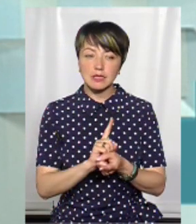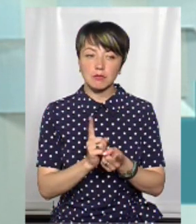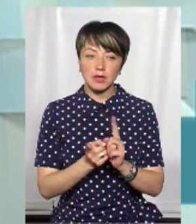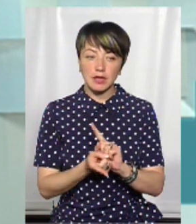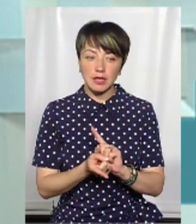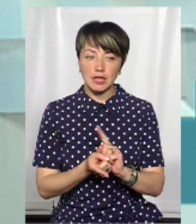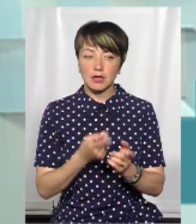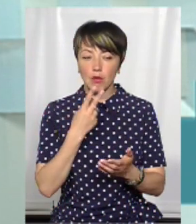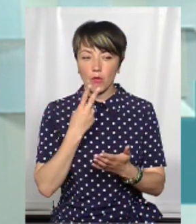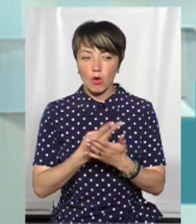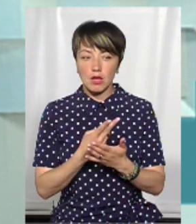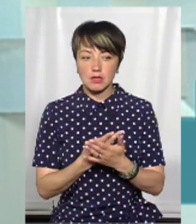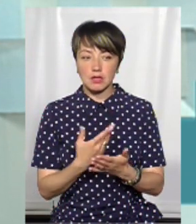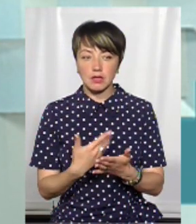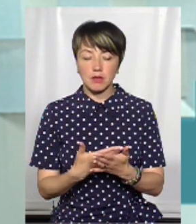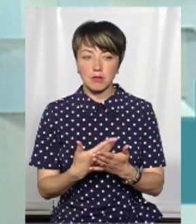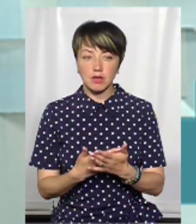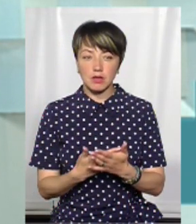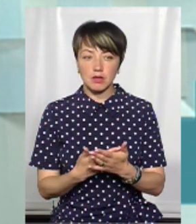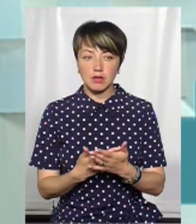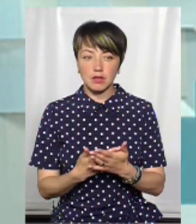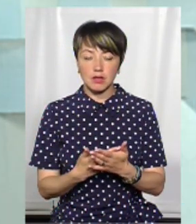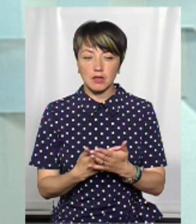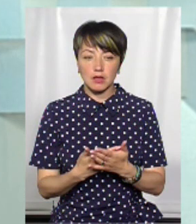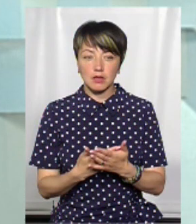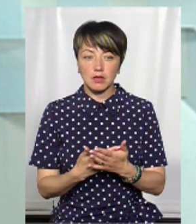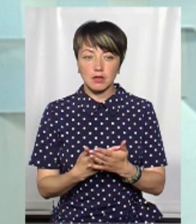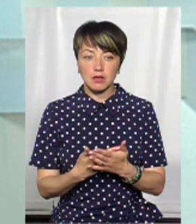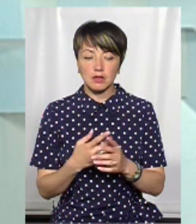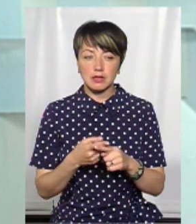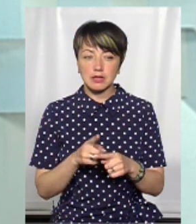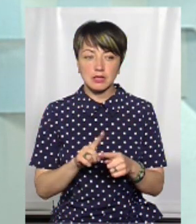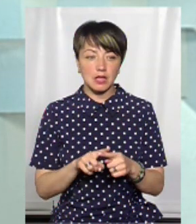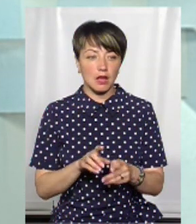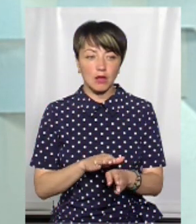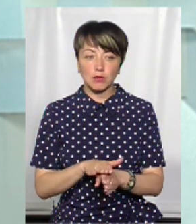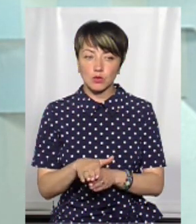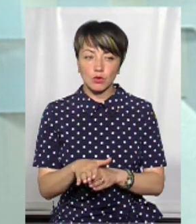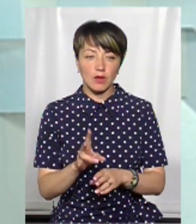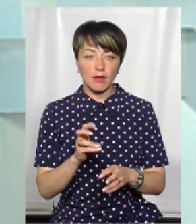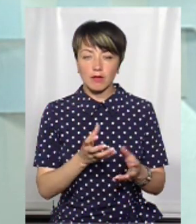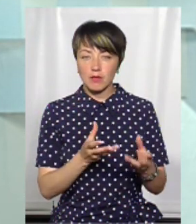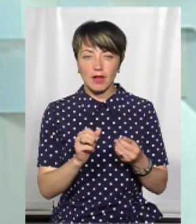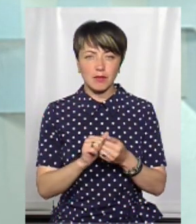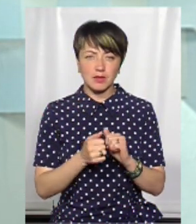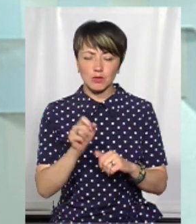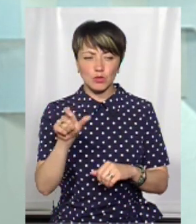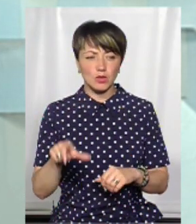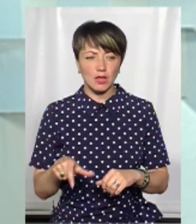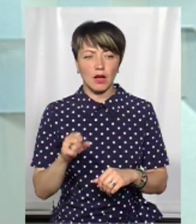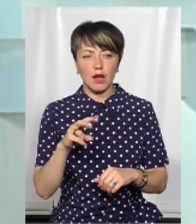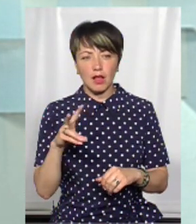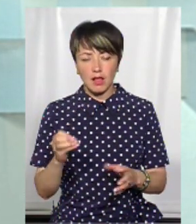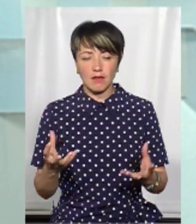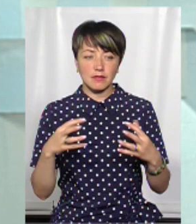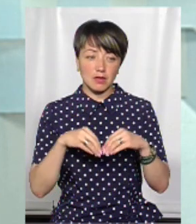змінити показник, наприклад, мікробіологічний показник, то це абсолютно не впливає ні камінці, ні бутилки, але